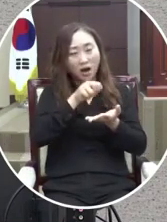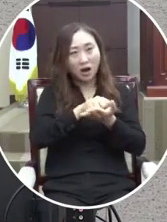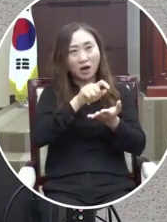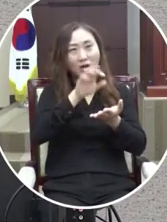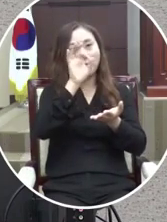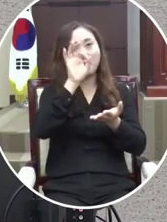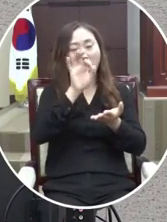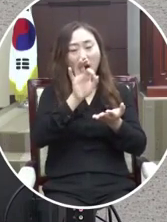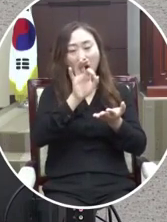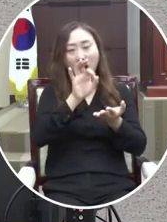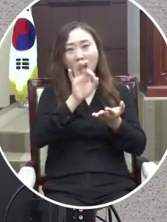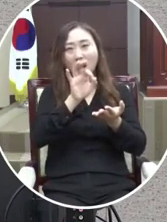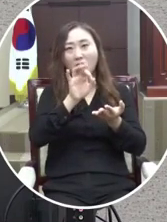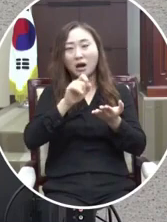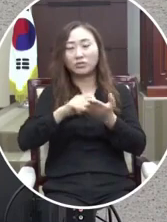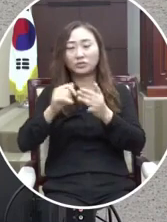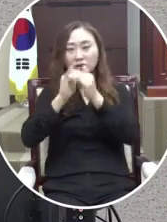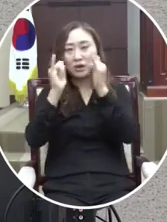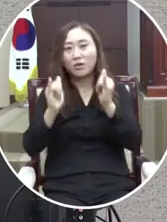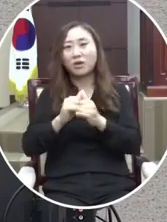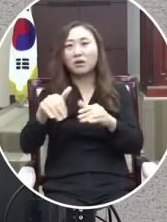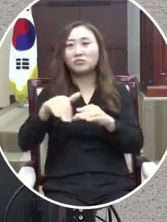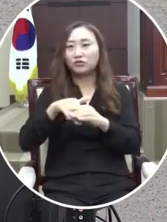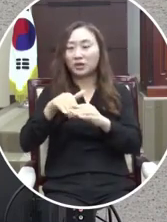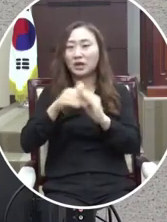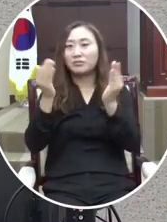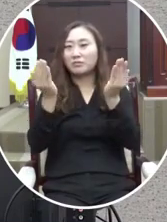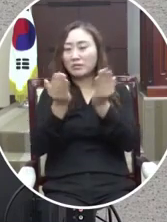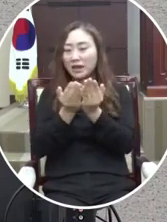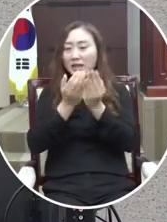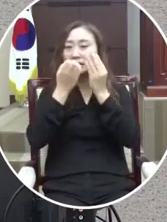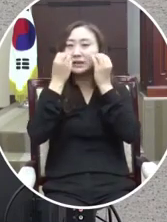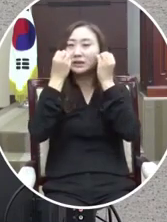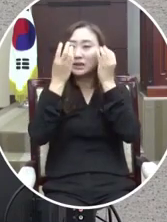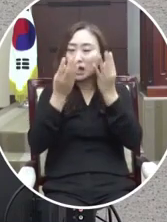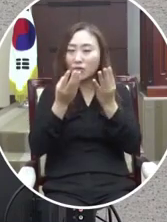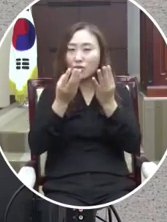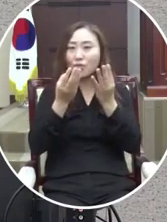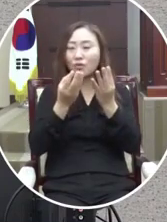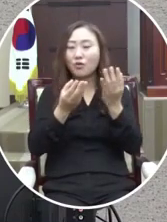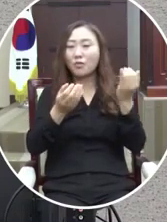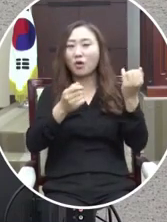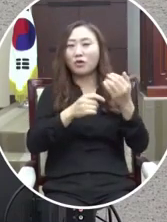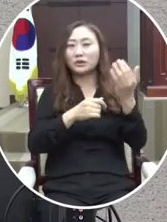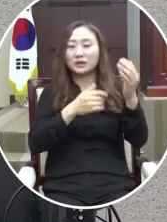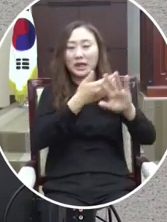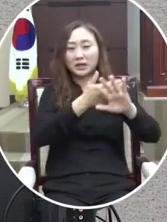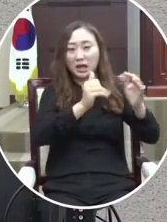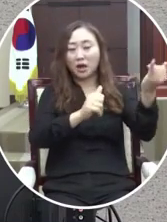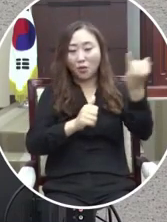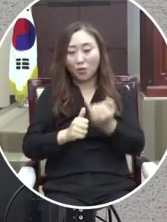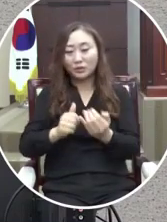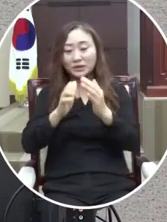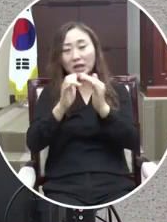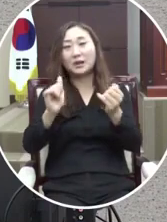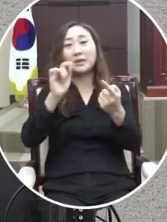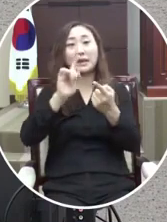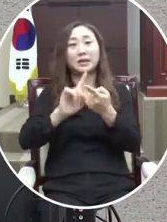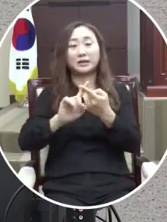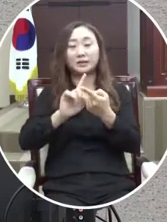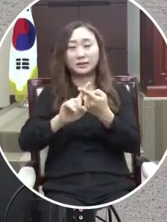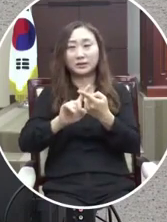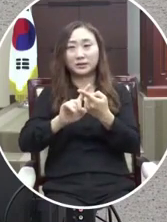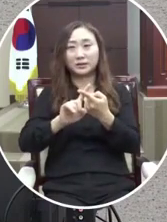우리 사회와 문화적 정서에 맞는 새로운 이주민 정책을 당연히 고민해야 합니다.